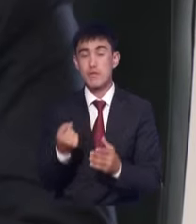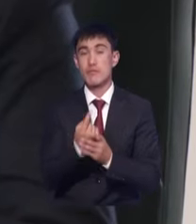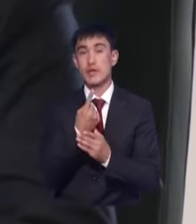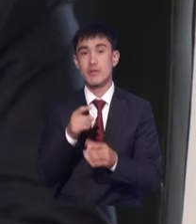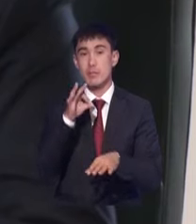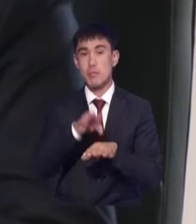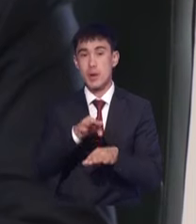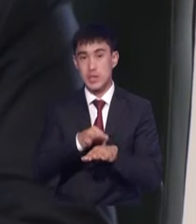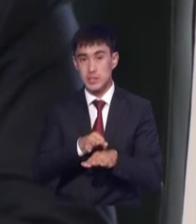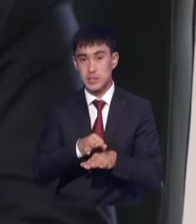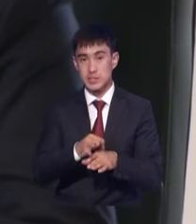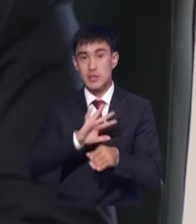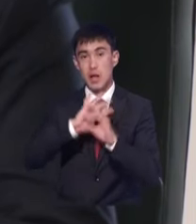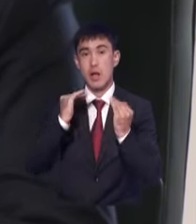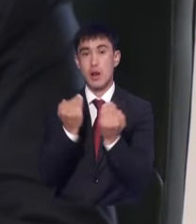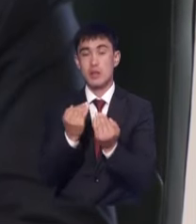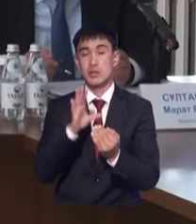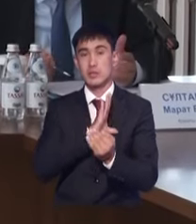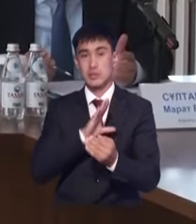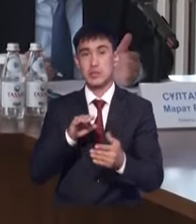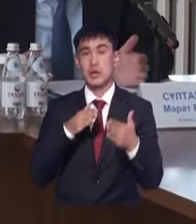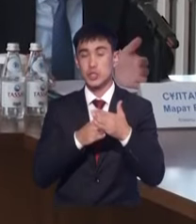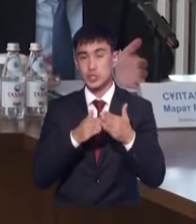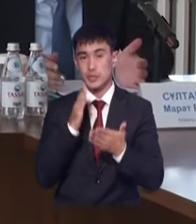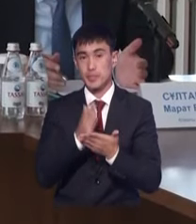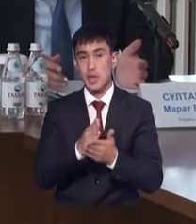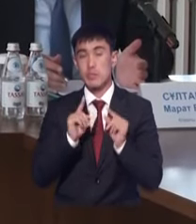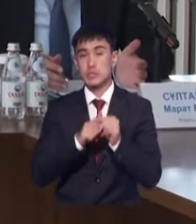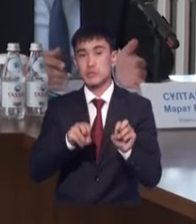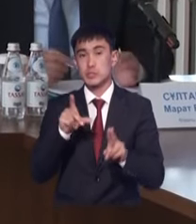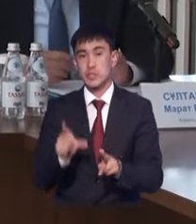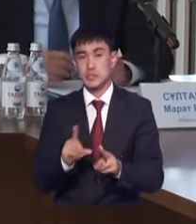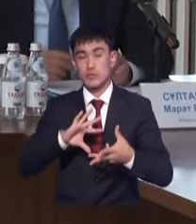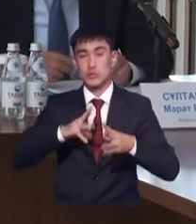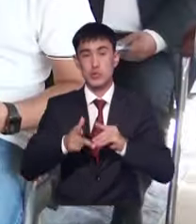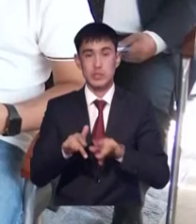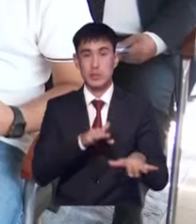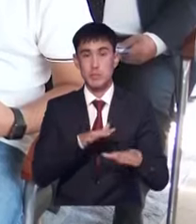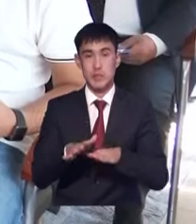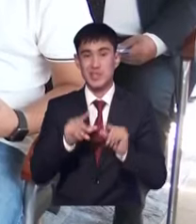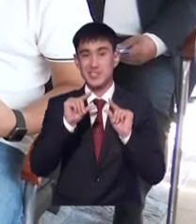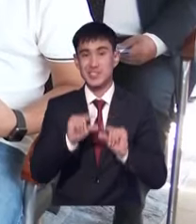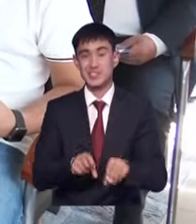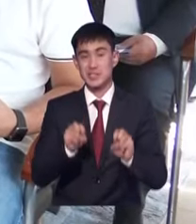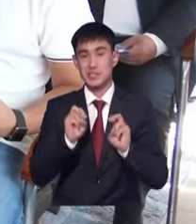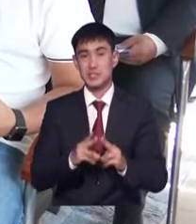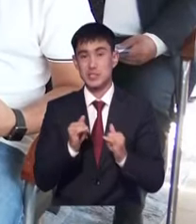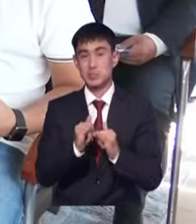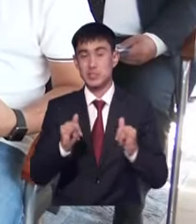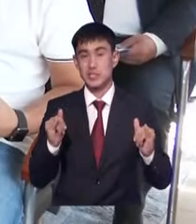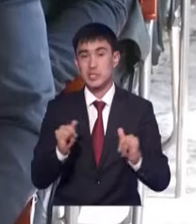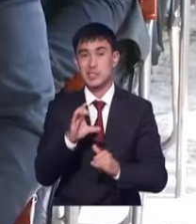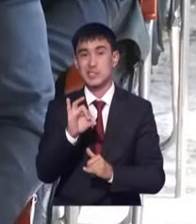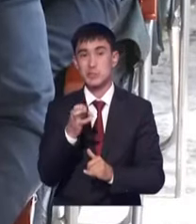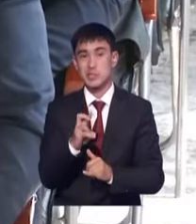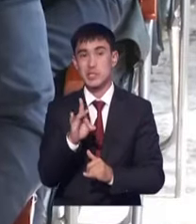очаг болезни, введено карантинное ограничение. По словам эпидемиологов, в результате принятых мер снизился риск распространения